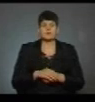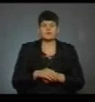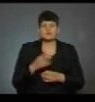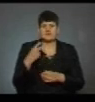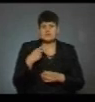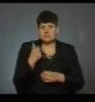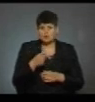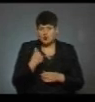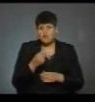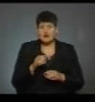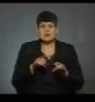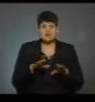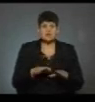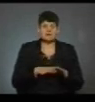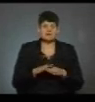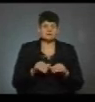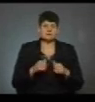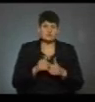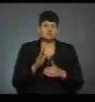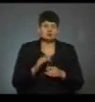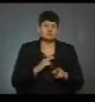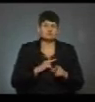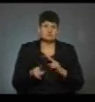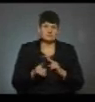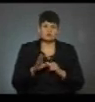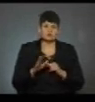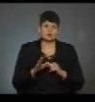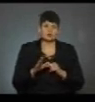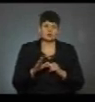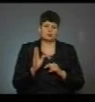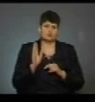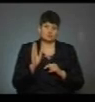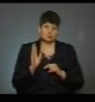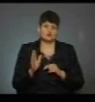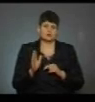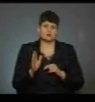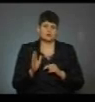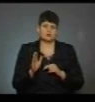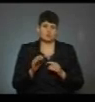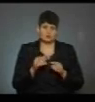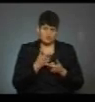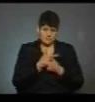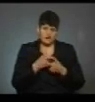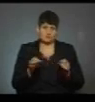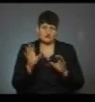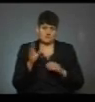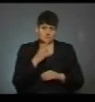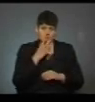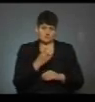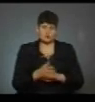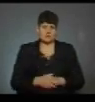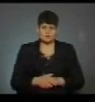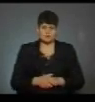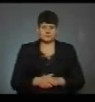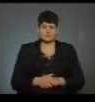2020 року, але рішення виконкому буде раніше, воно буде оприлюднено в установленому порядку, і всі споживачі його побачать.